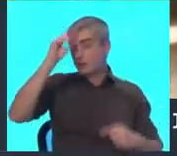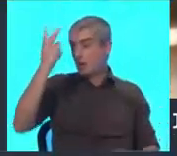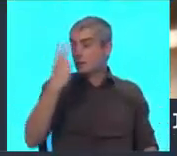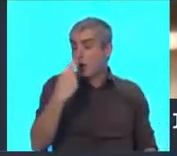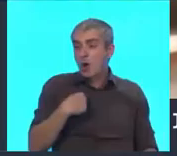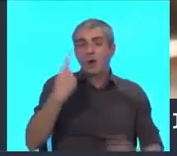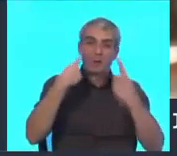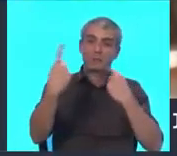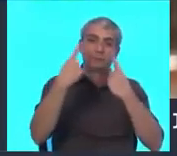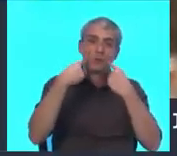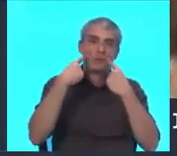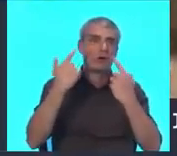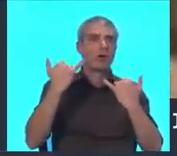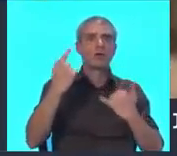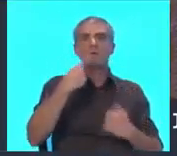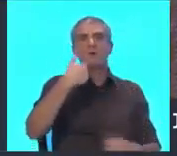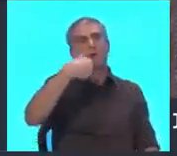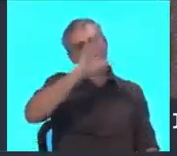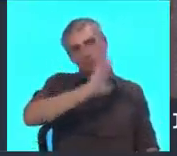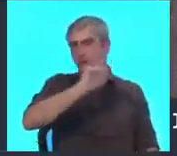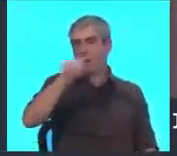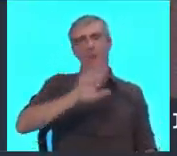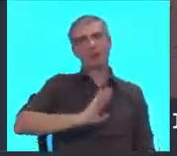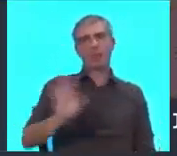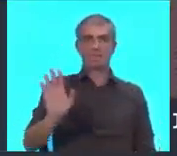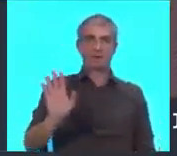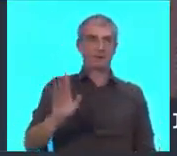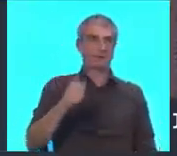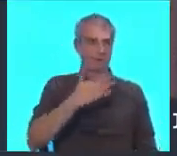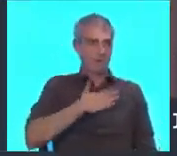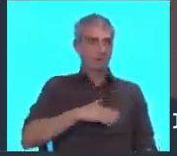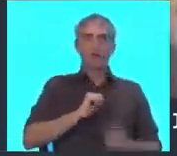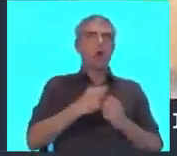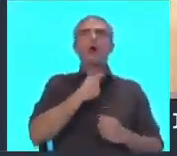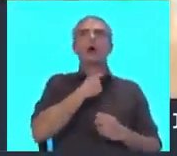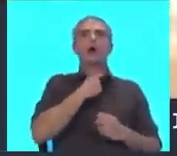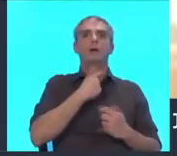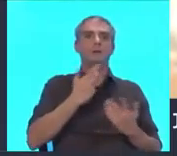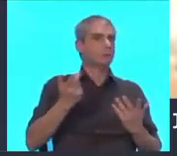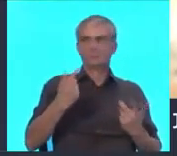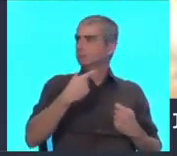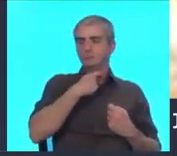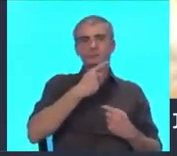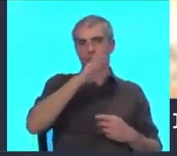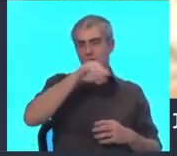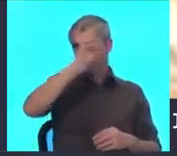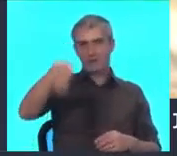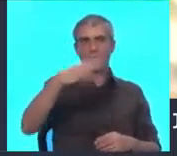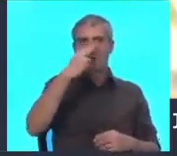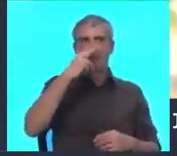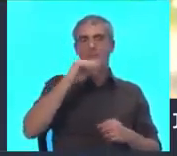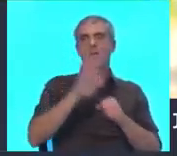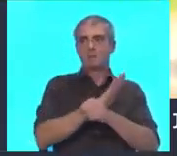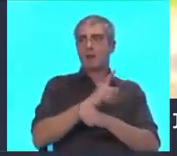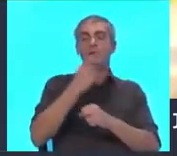הרואה מינוי, תלכי הביתה, מספיק לבוא לפה. זה היה מרצון או שזה היה בעל כורחך? בעל כוחי שהוא יהיה פה בפנימיית, בפנימיה מלאה, זה היה